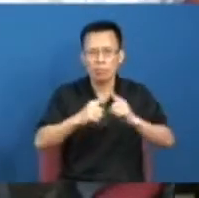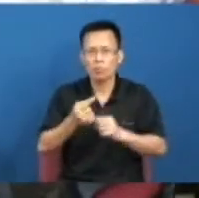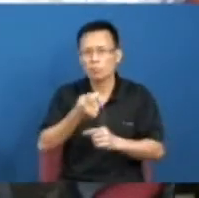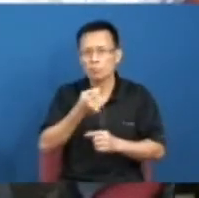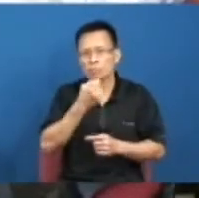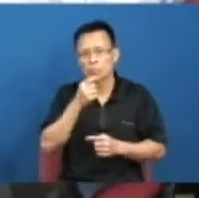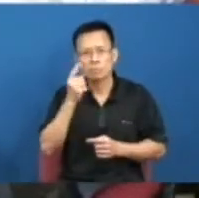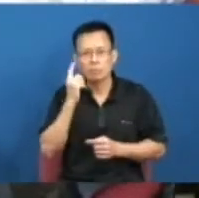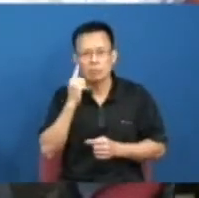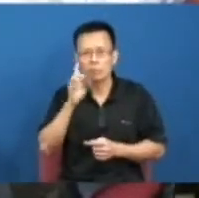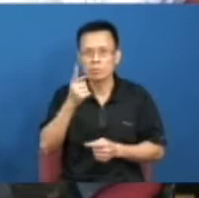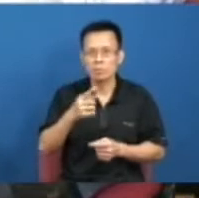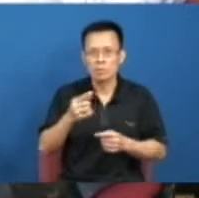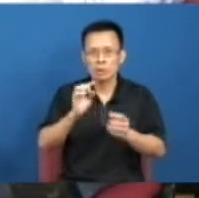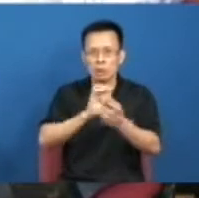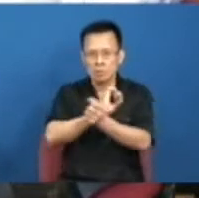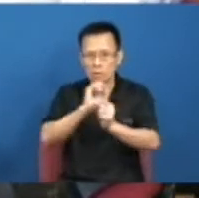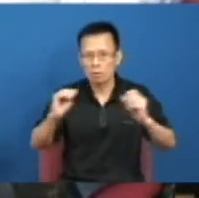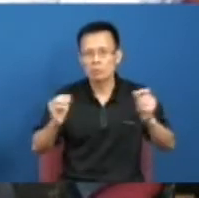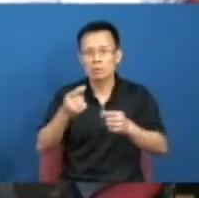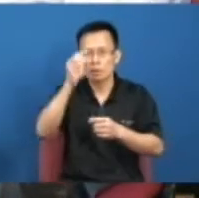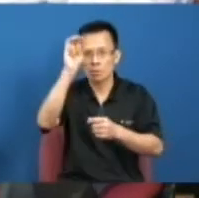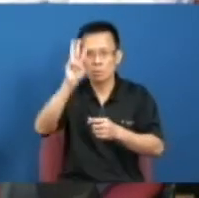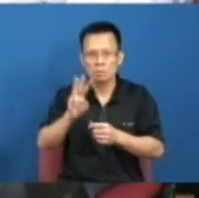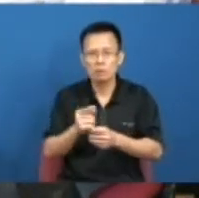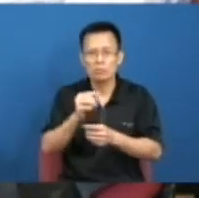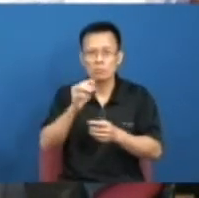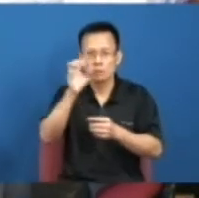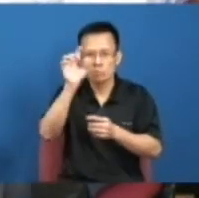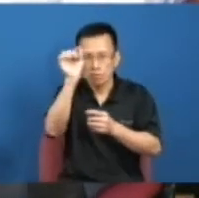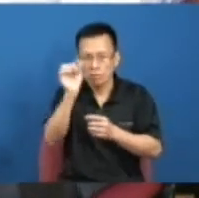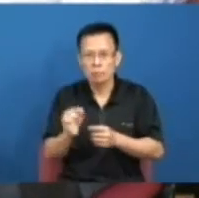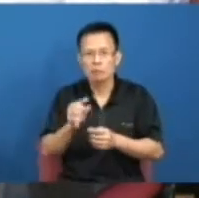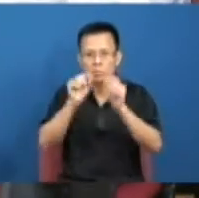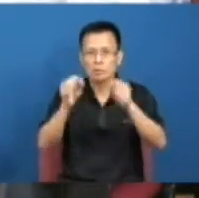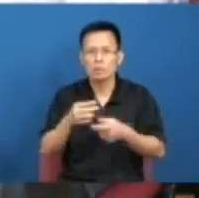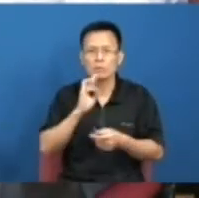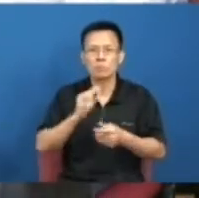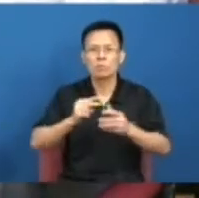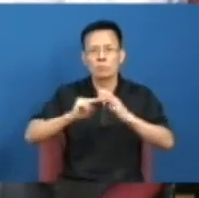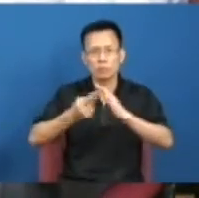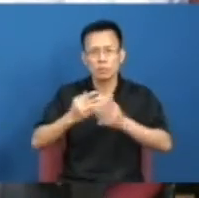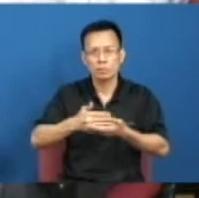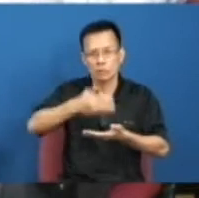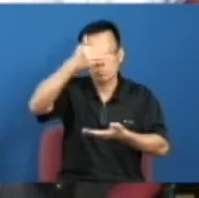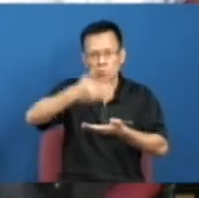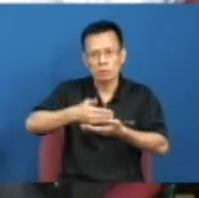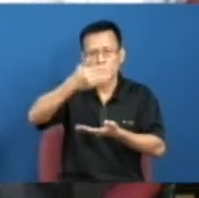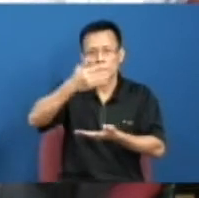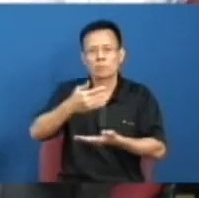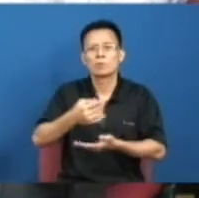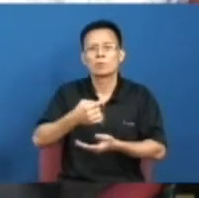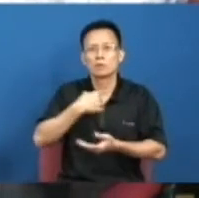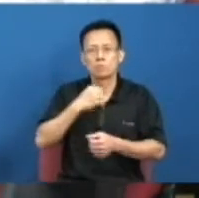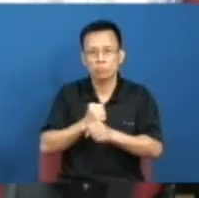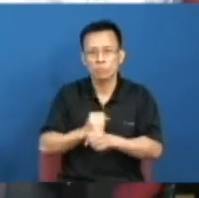業，點樣去解決漏水嘅問題咧？ 實在做呢啲大廈維修咧，就想做得好咧，又係真